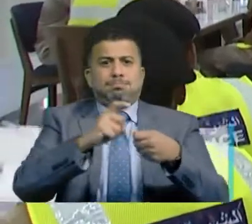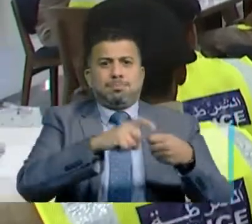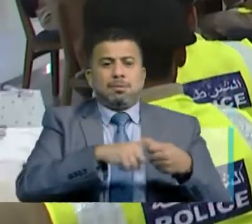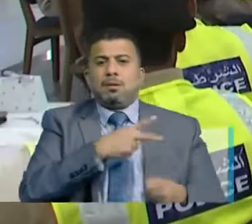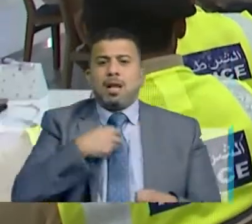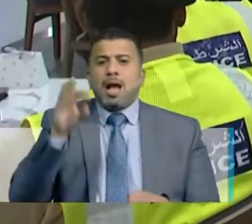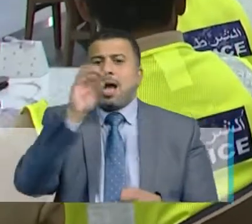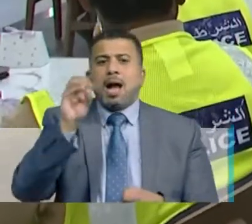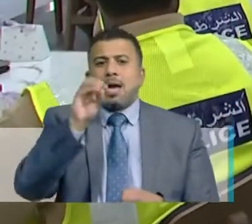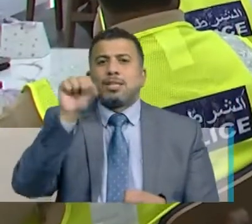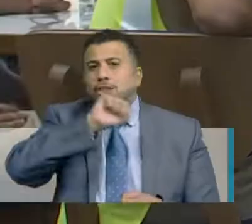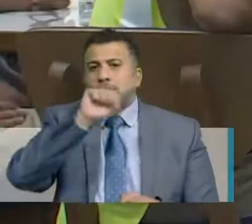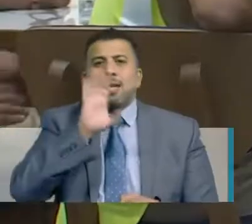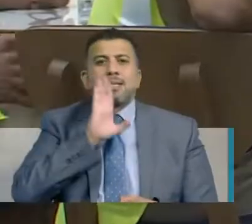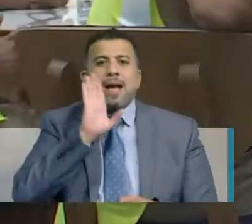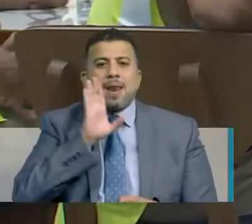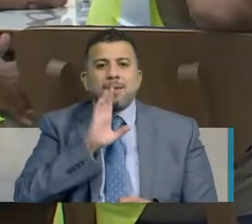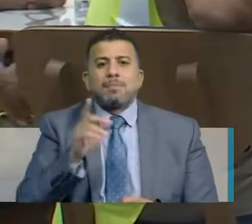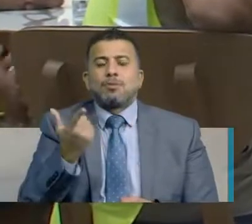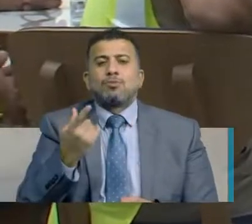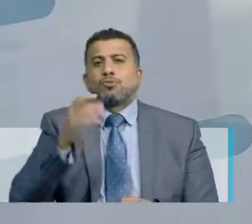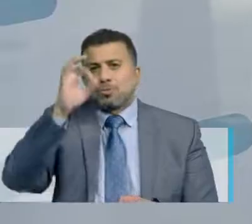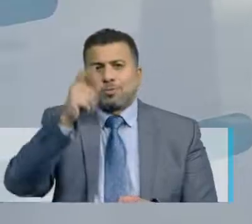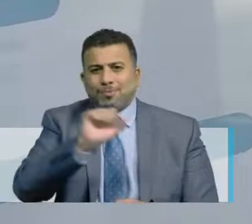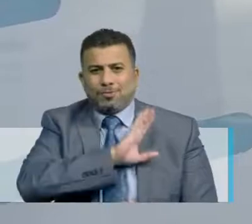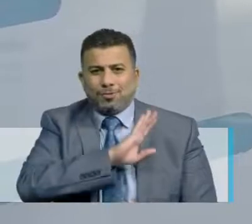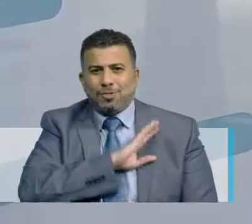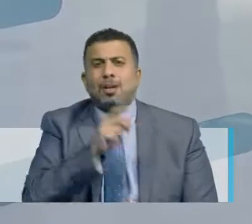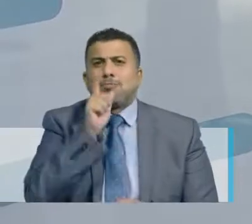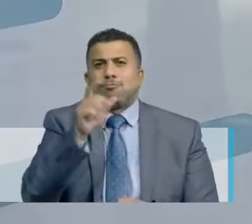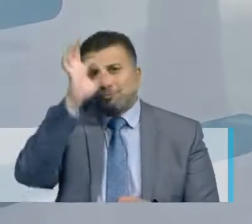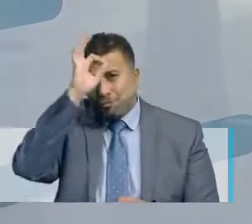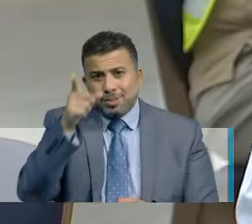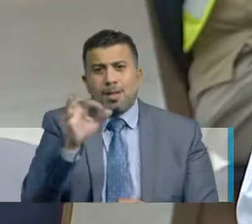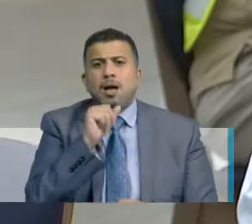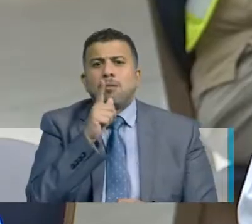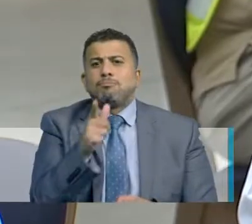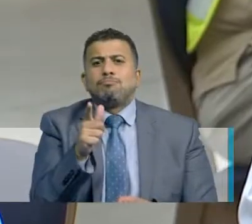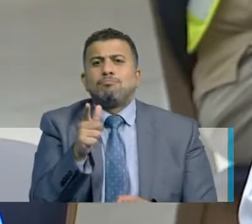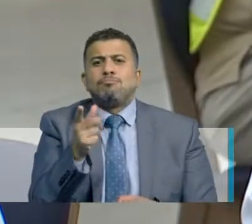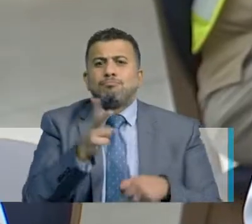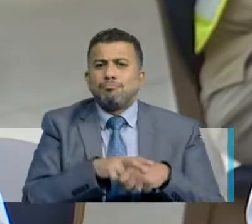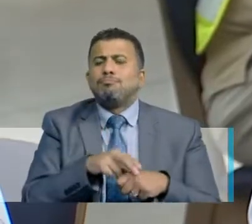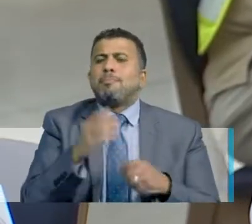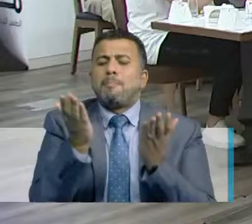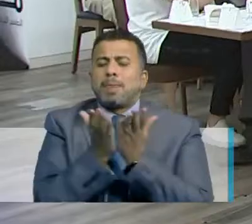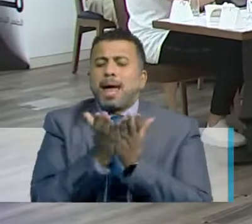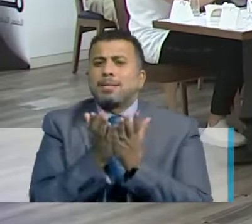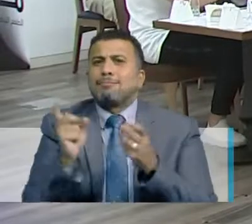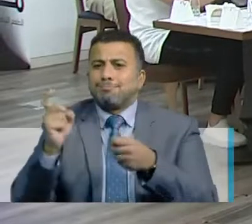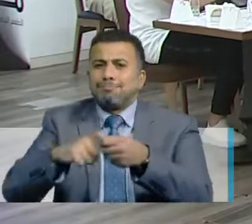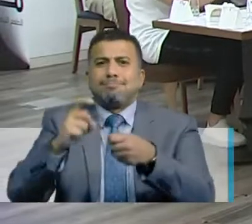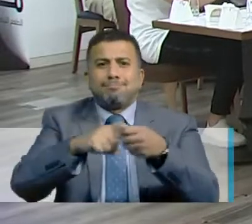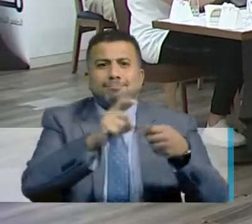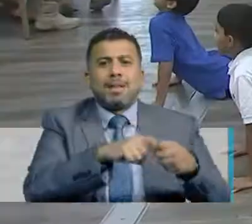منها هيئة الشارقة للتعليم الخاص والحرس الأميري ودائرة الشؤون الإسلامية، إلى جانب بعض المدارس حيث